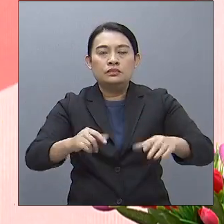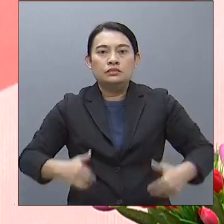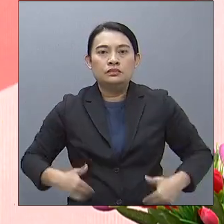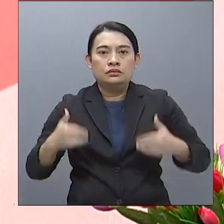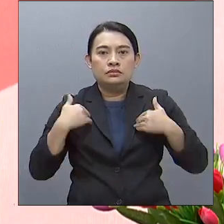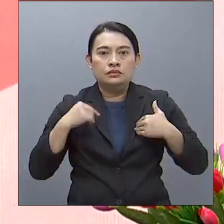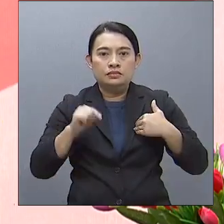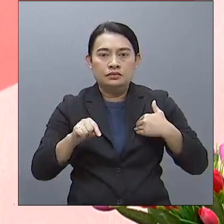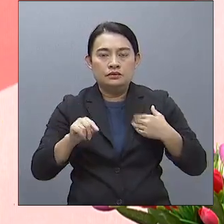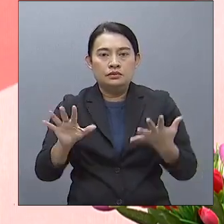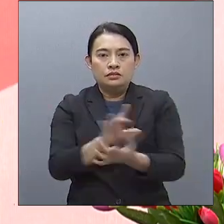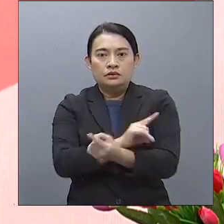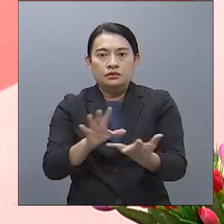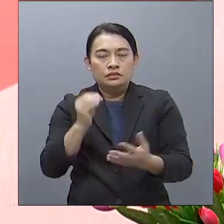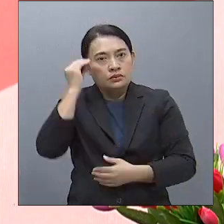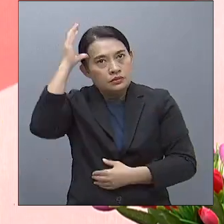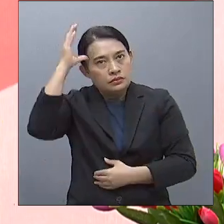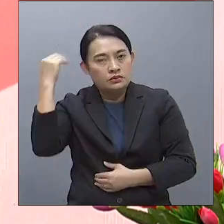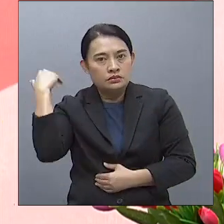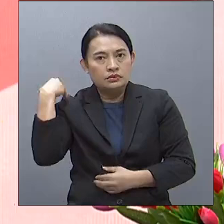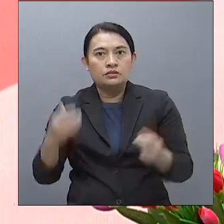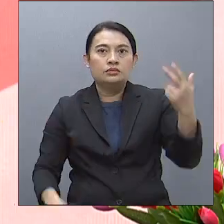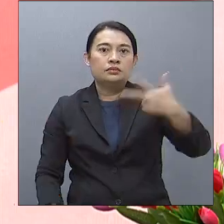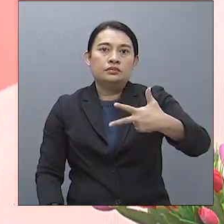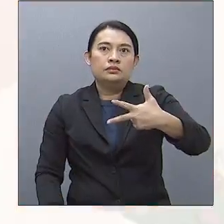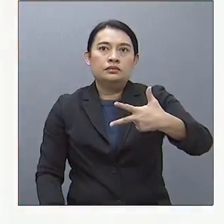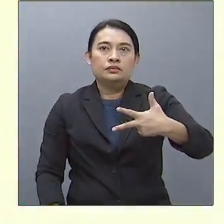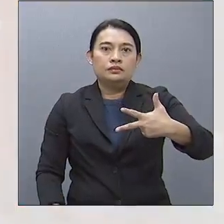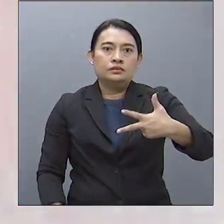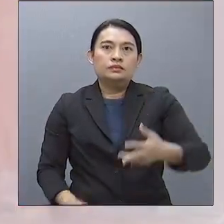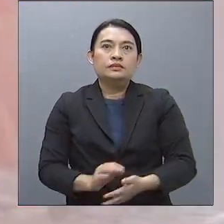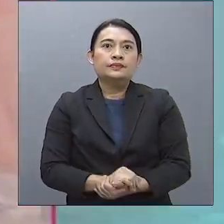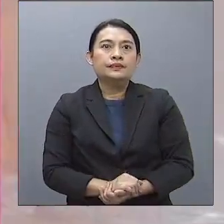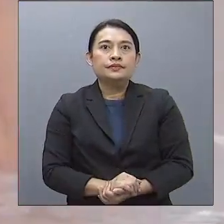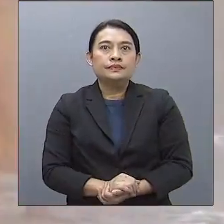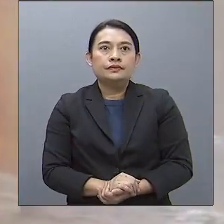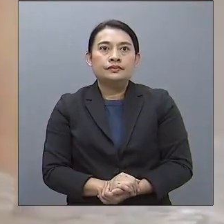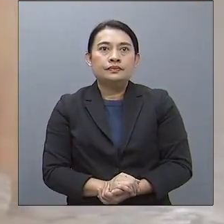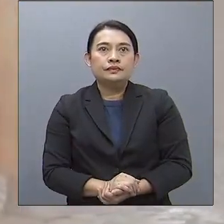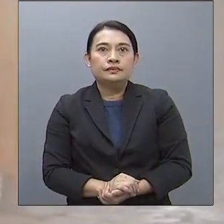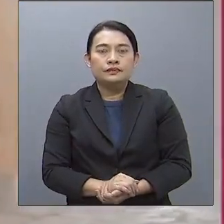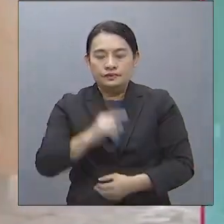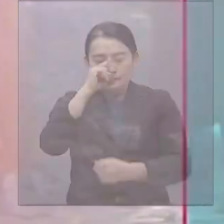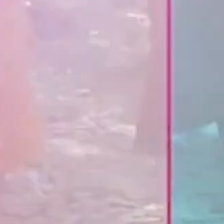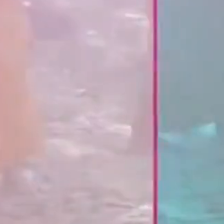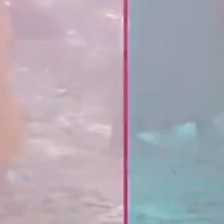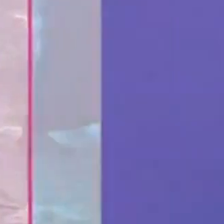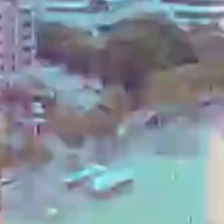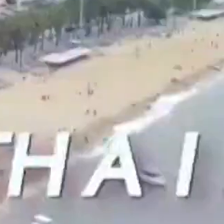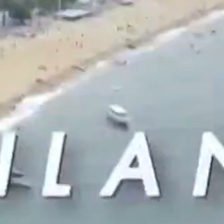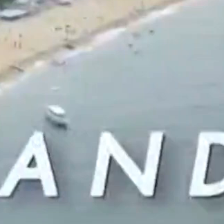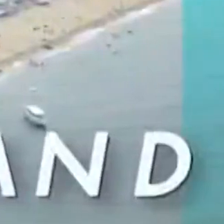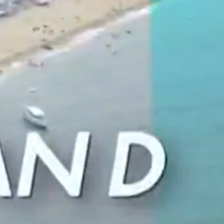พณีแล้วก็ภูมิปัญญาเขามีทั้งหมด3เฟสด้วยกันครับ ทุกพื้นที่ของประเทศไทยมีเรื่องเล่าม